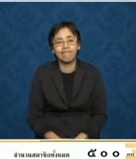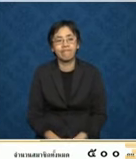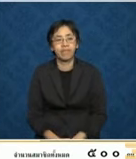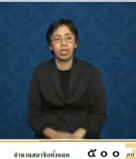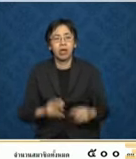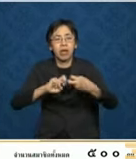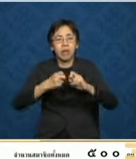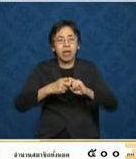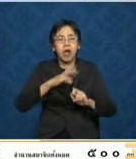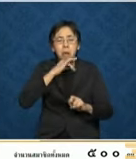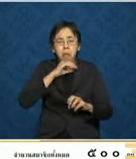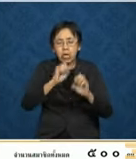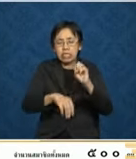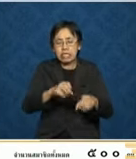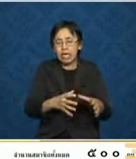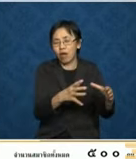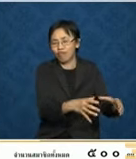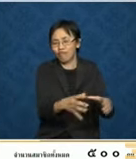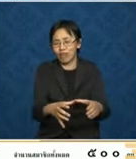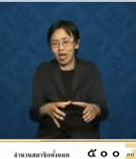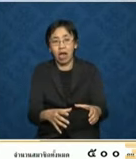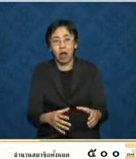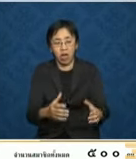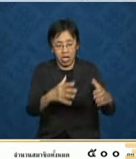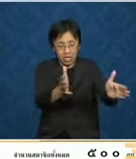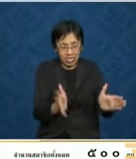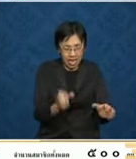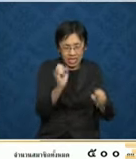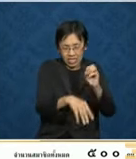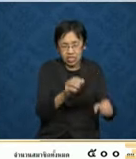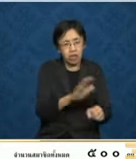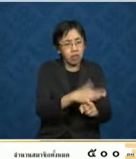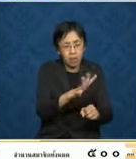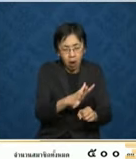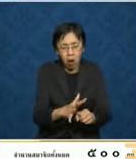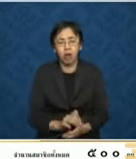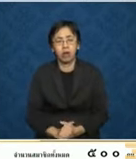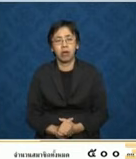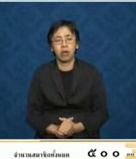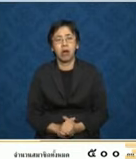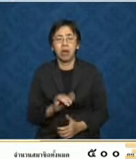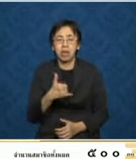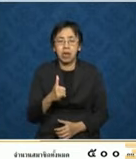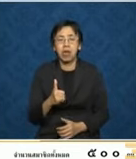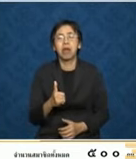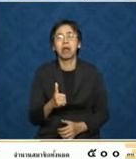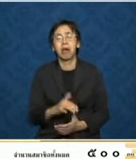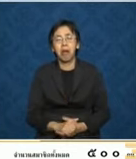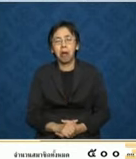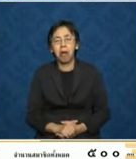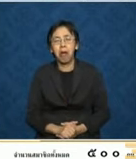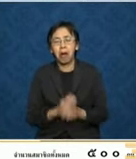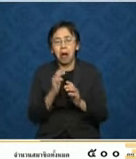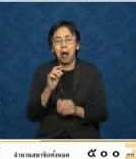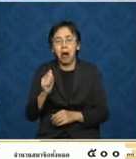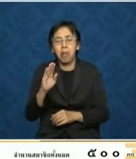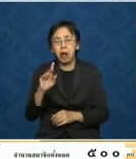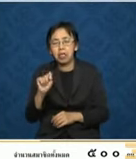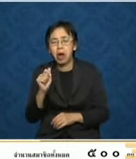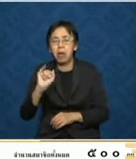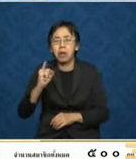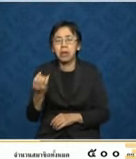ปัญหาการจัดเก็บขยะที่ล่าช้าถังขยะไม่เพียงพอต่อปริมาณขยะและบางอบต.ก็มักจะบ่นว่ารถ